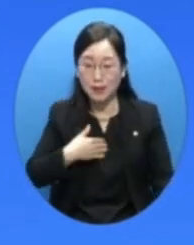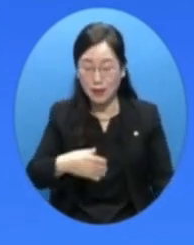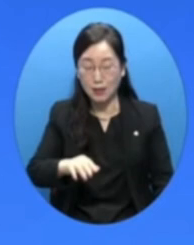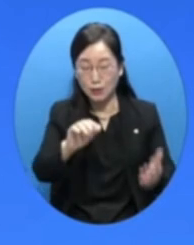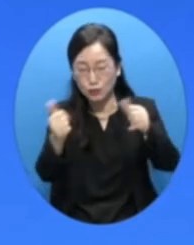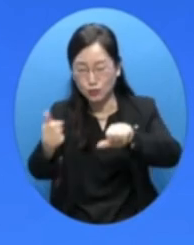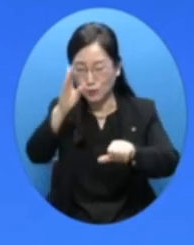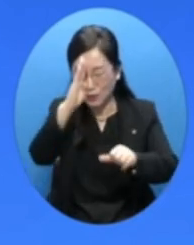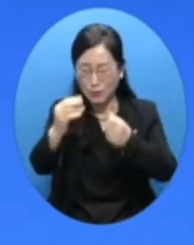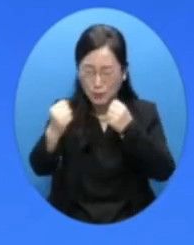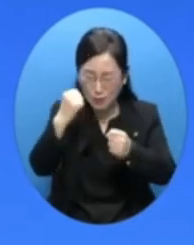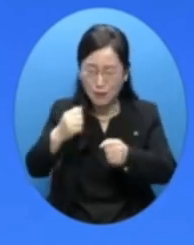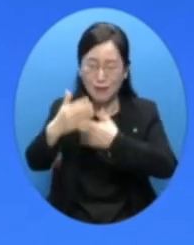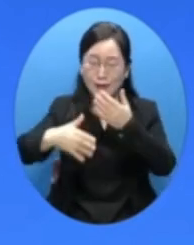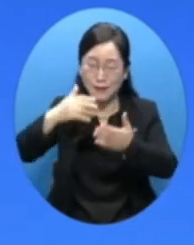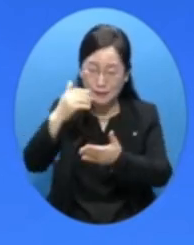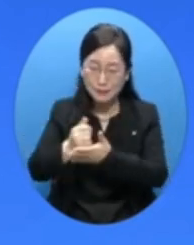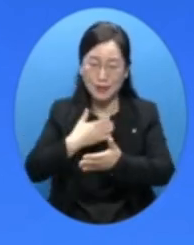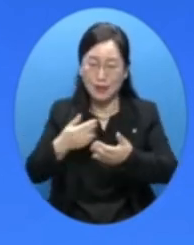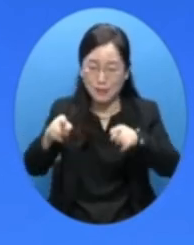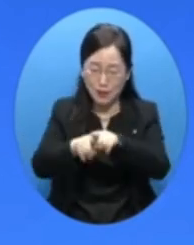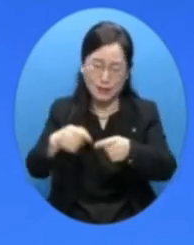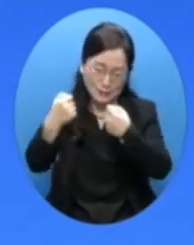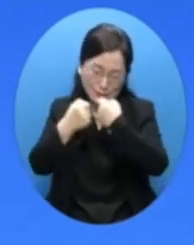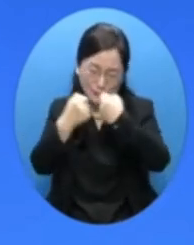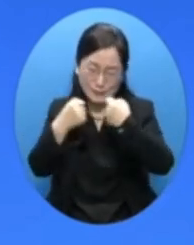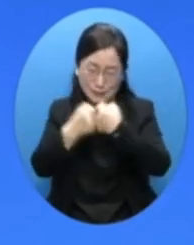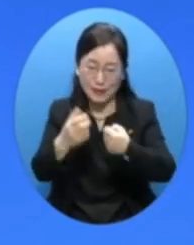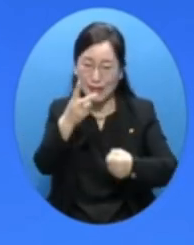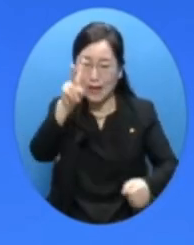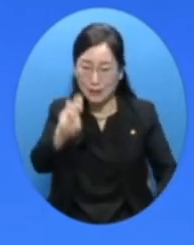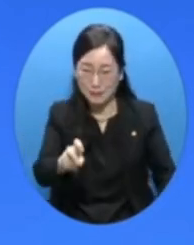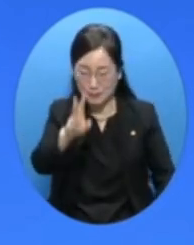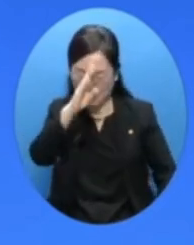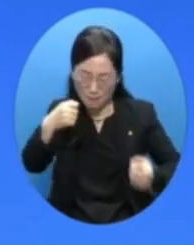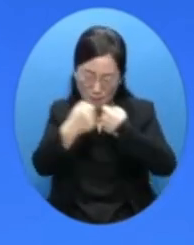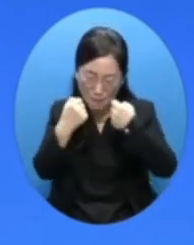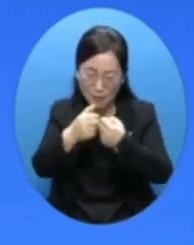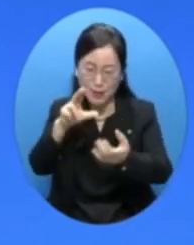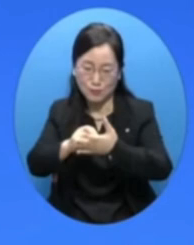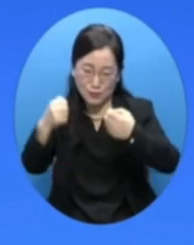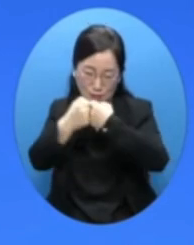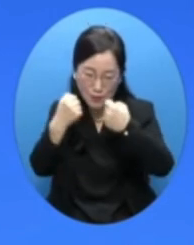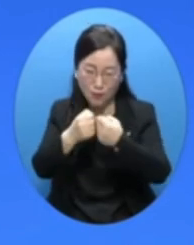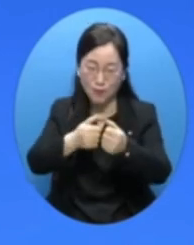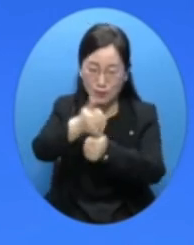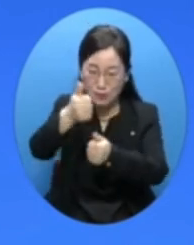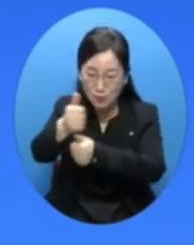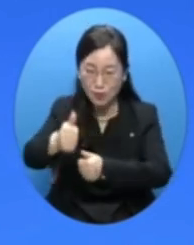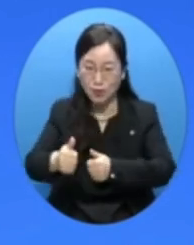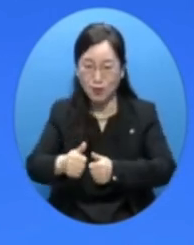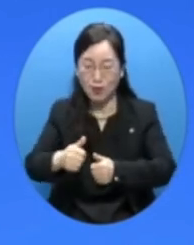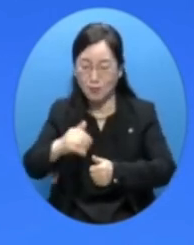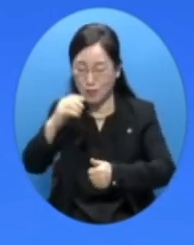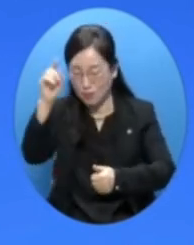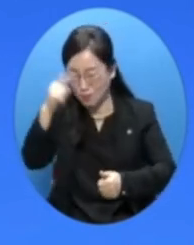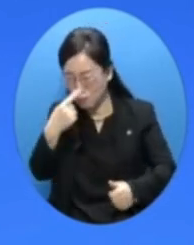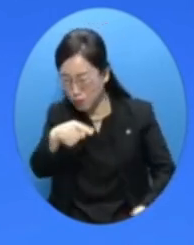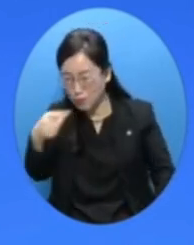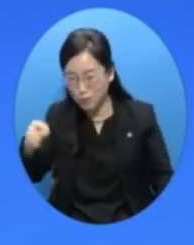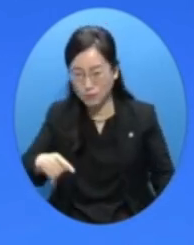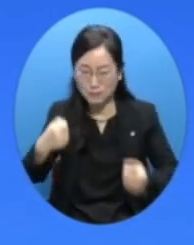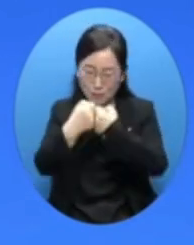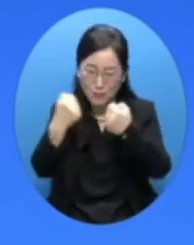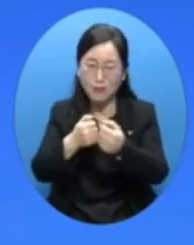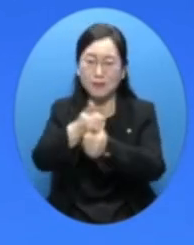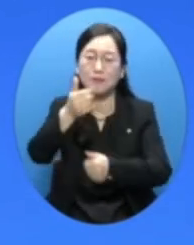걸렸어 주님 나와 함께 하신다 싸우면 암도 싸워서 이겨내고 문제도 싸워 이겨내고 질병도 싸워 이겨내는 것입니다.